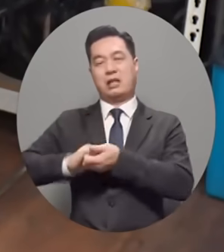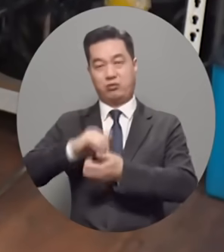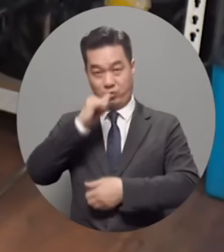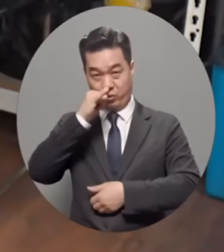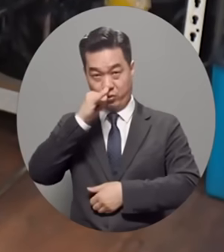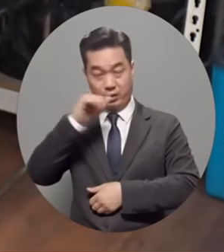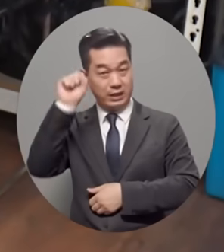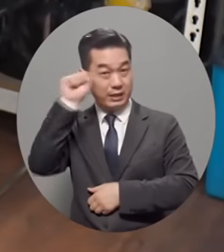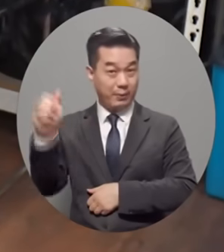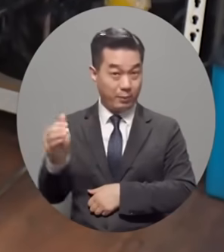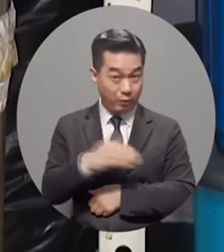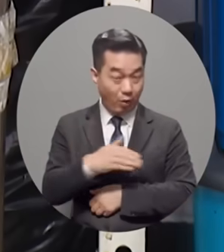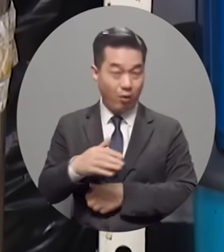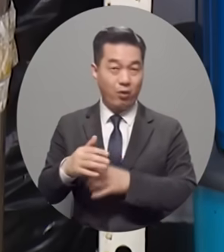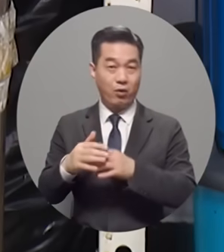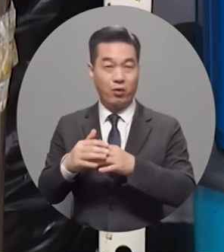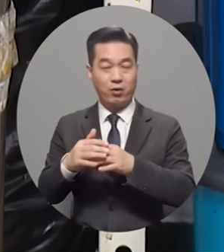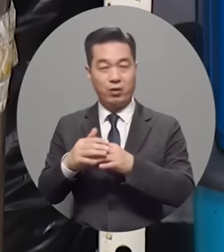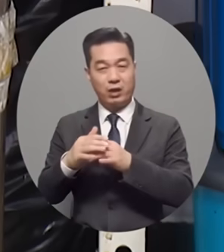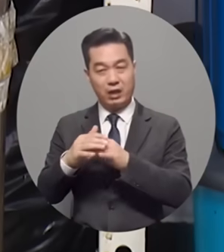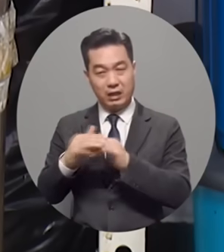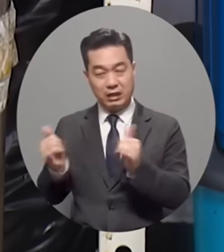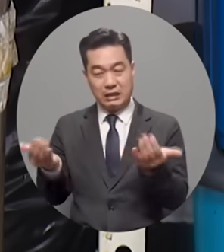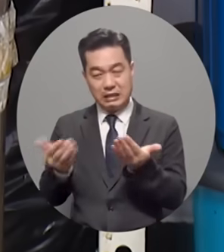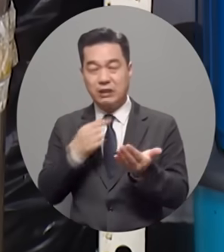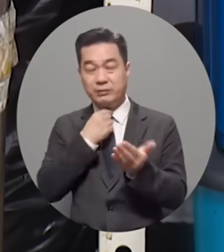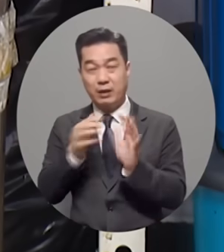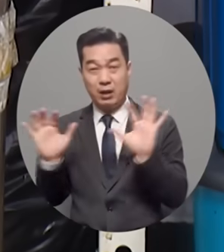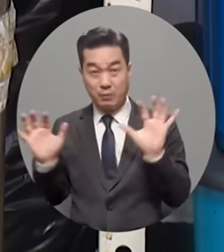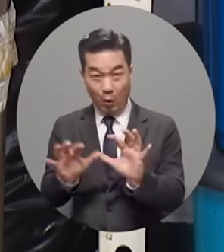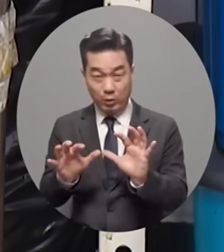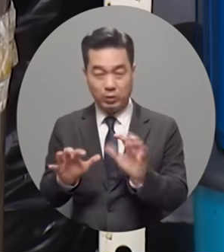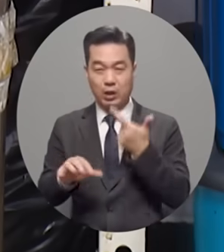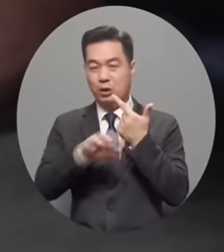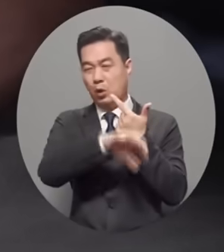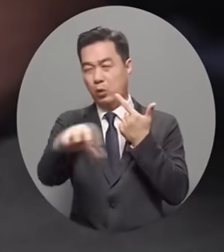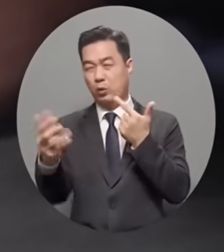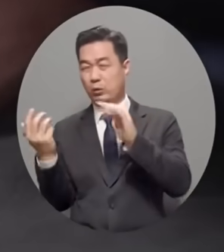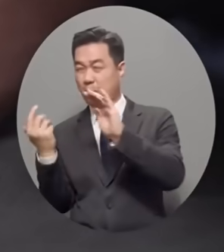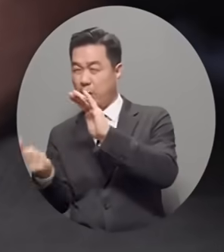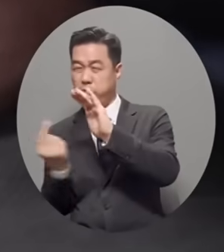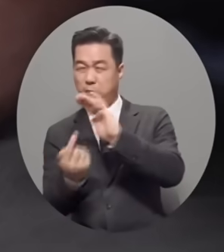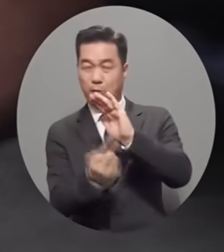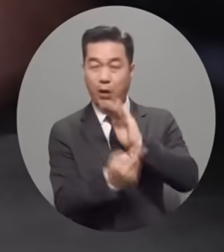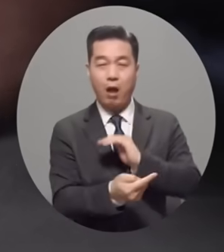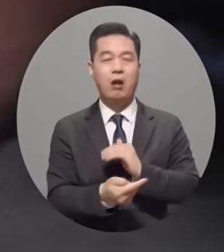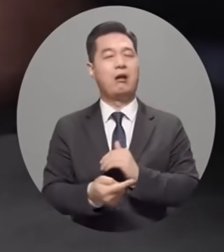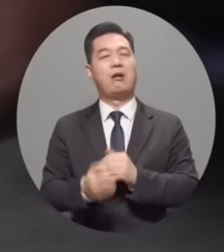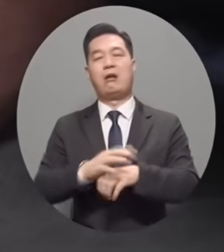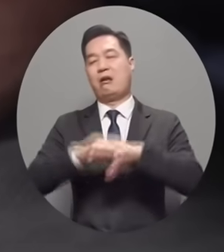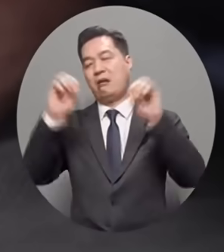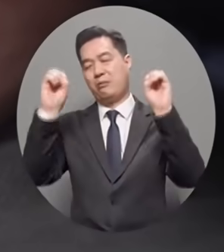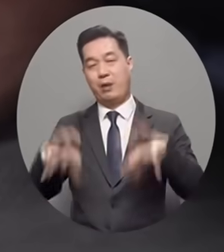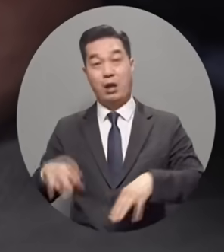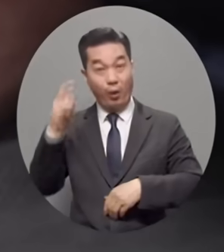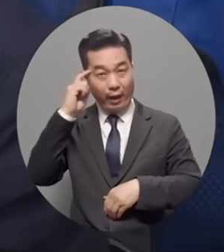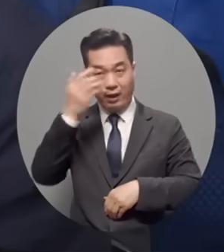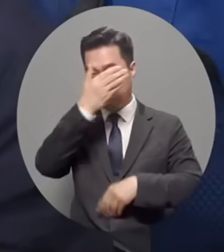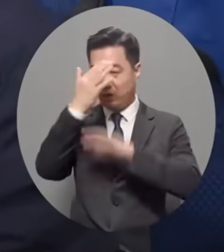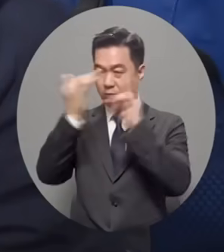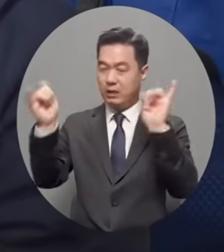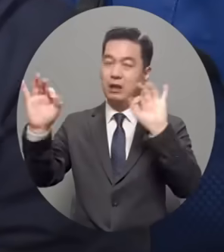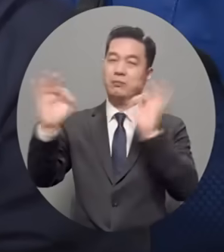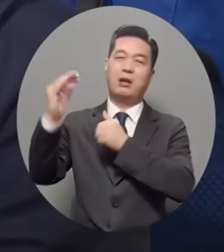새벽부터 인력사무소를 6곳이나 돌았는데도 결국 허탕입니다. 아무래도 젊은 축을 선호하기 때문입니다.